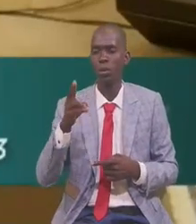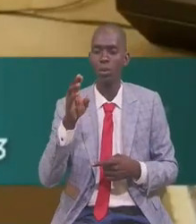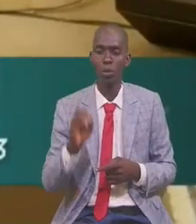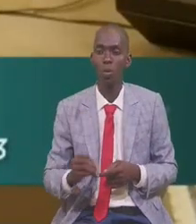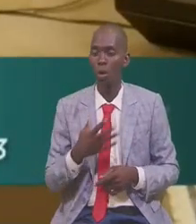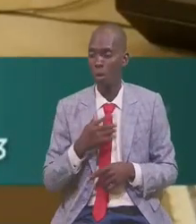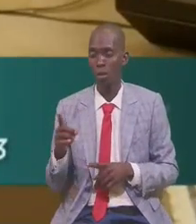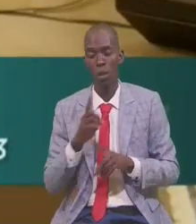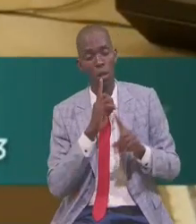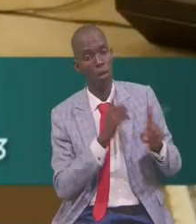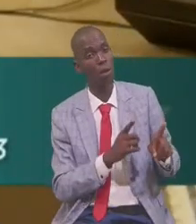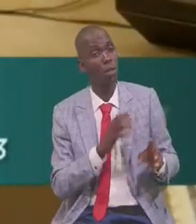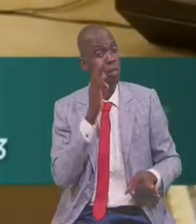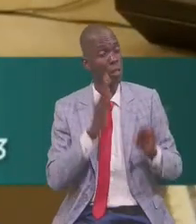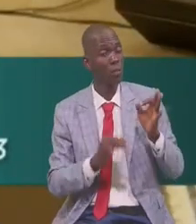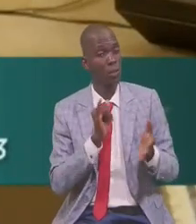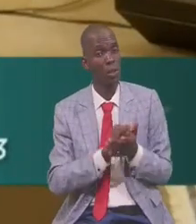prix à payer.